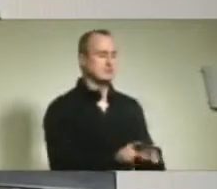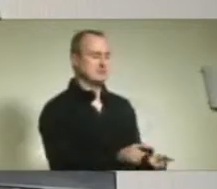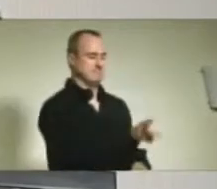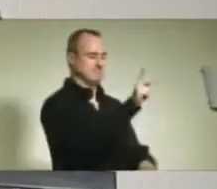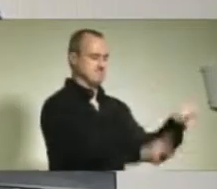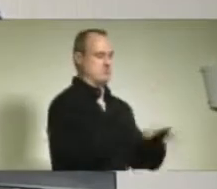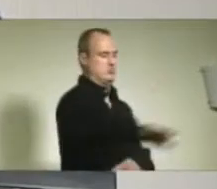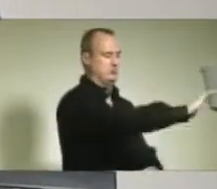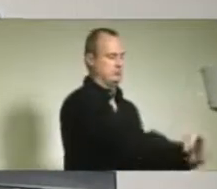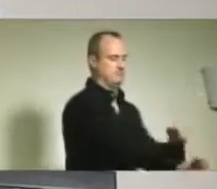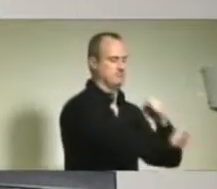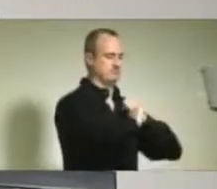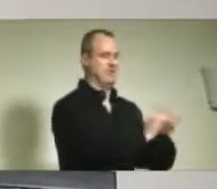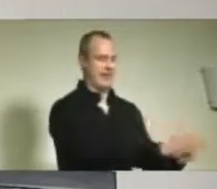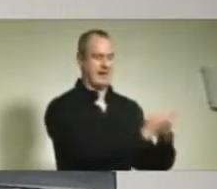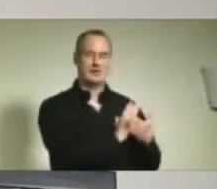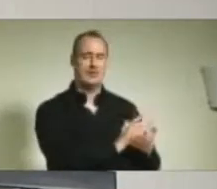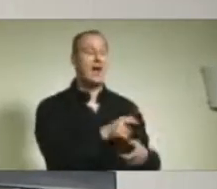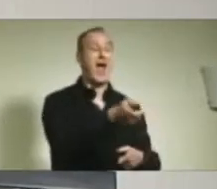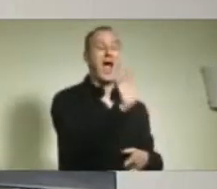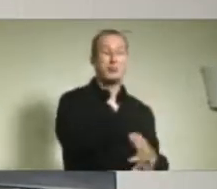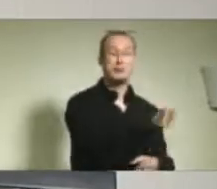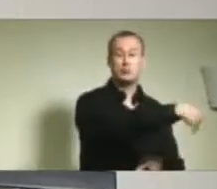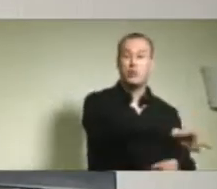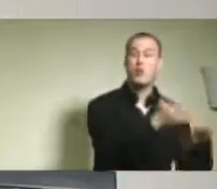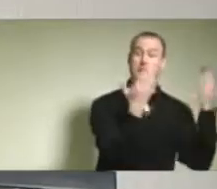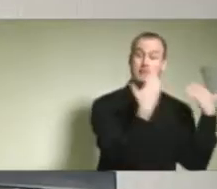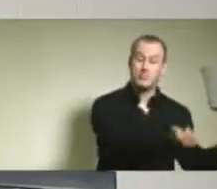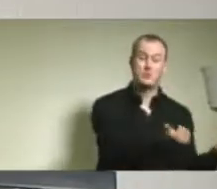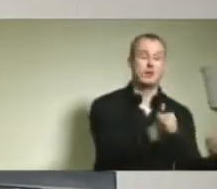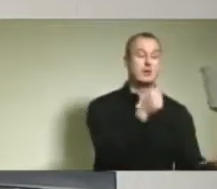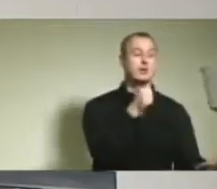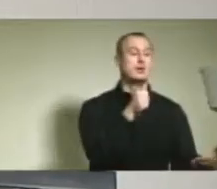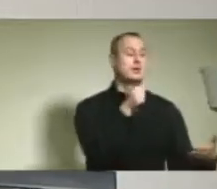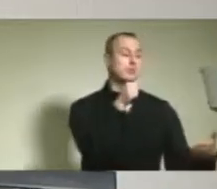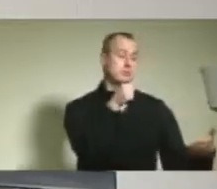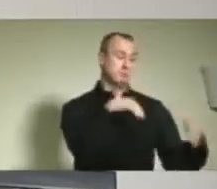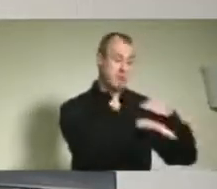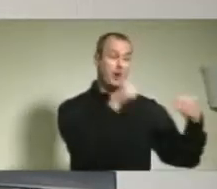les citoyens, par le fait qu'ils avaient besoin de ce service, cette banque postale